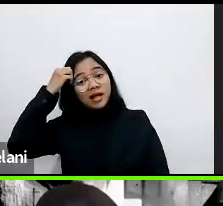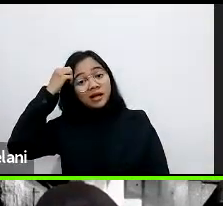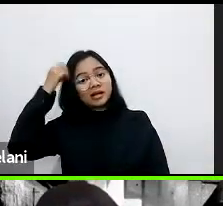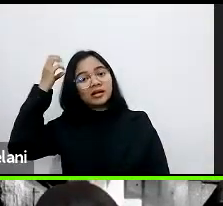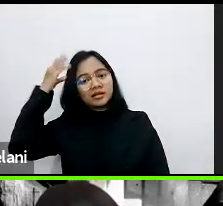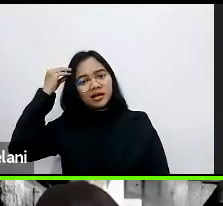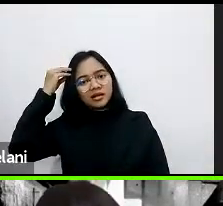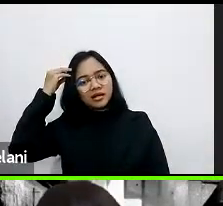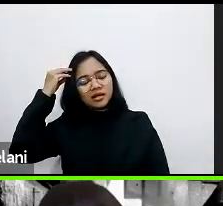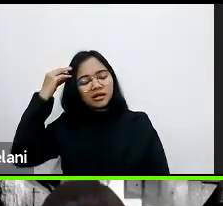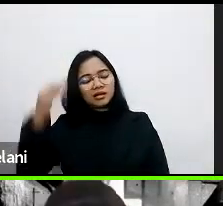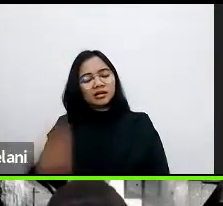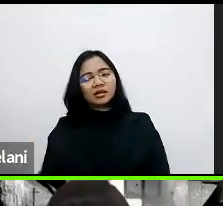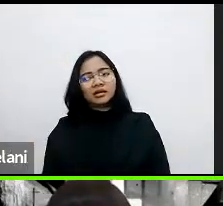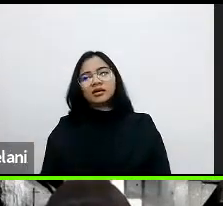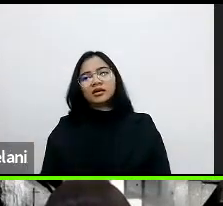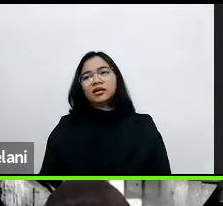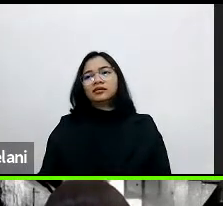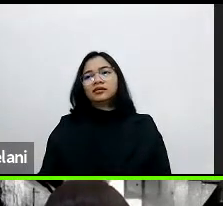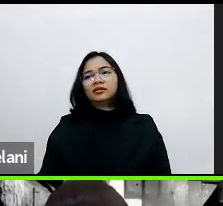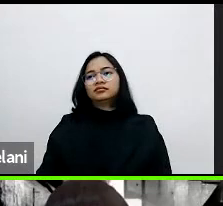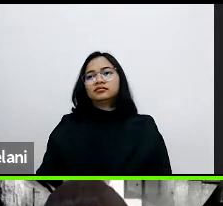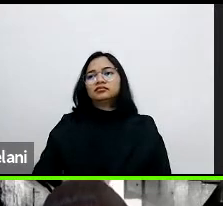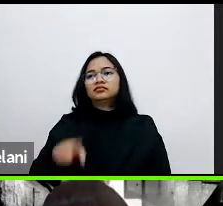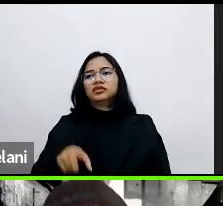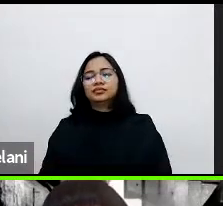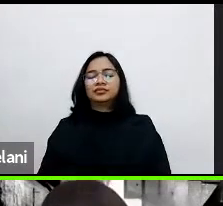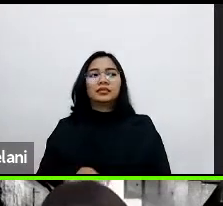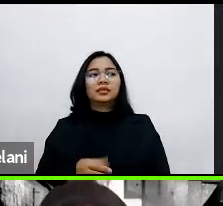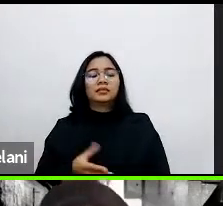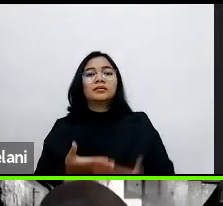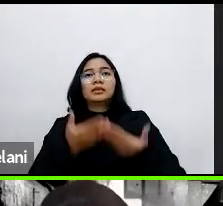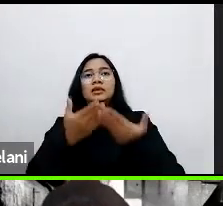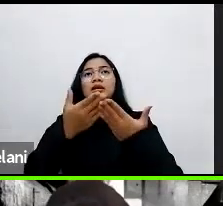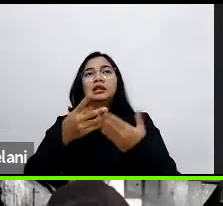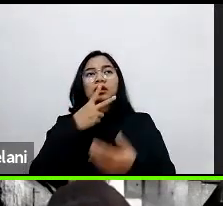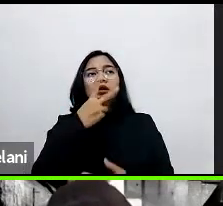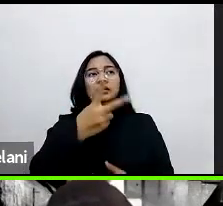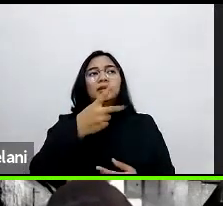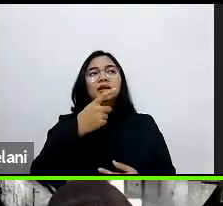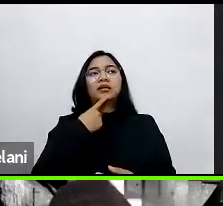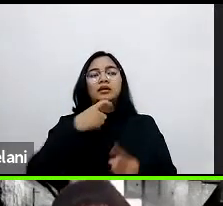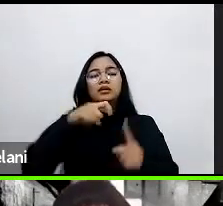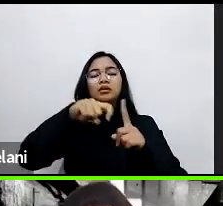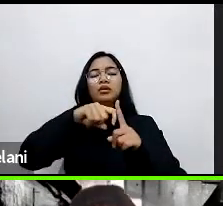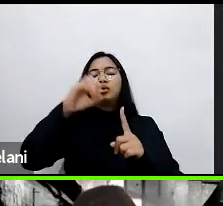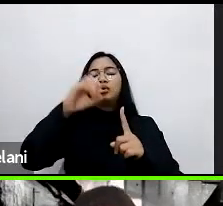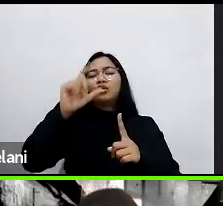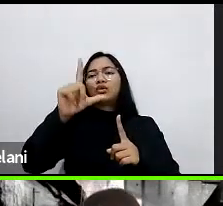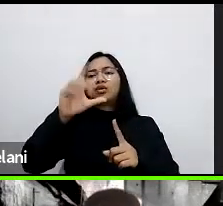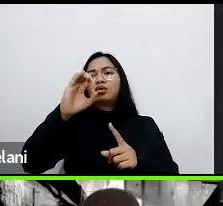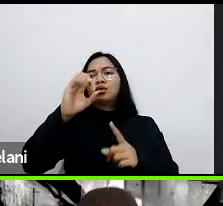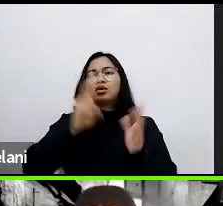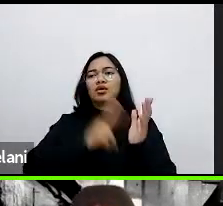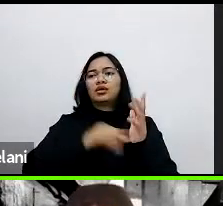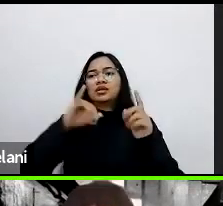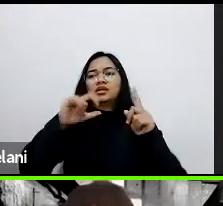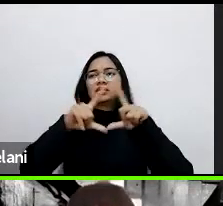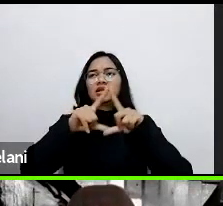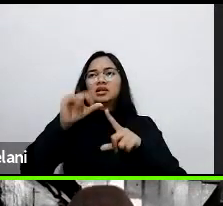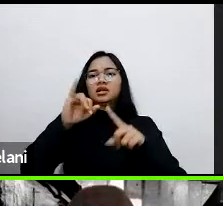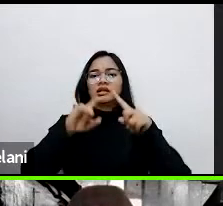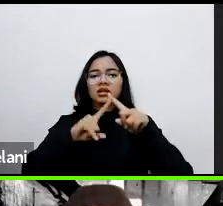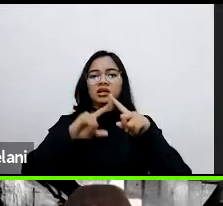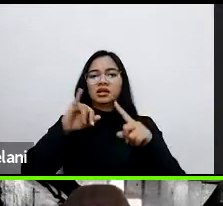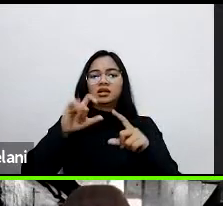tatapan yang kolonialistik gitu. Jadi kita satu hal kayaknya kita harus menyadari itu deh, bahwa kita datang dari tradisi pengetahuan yang